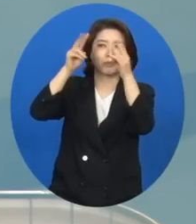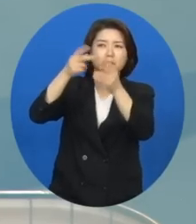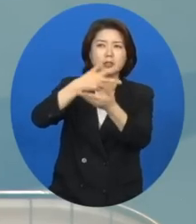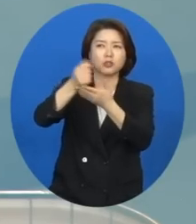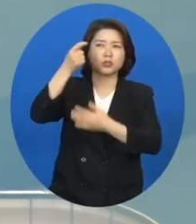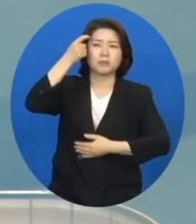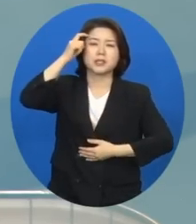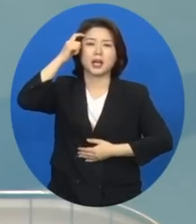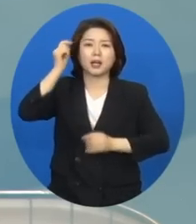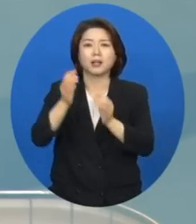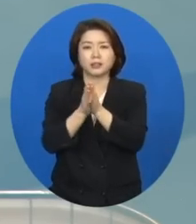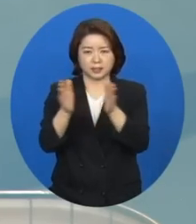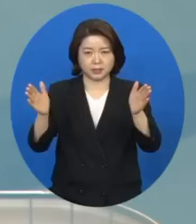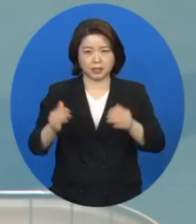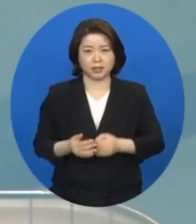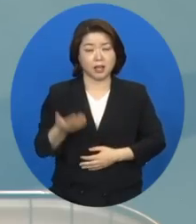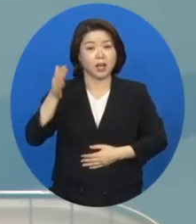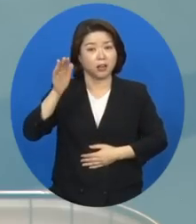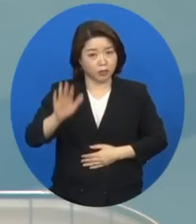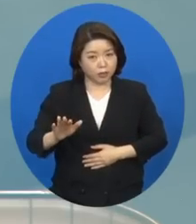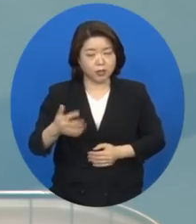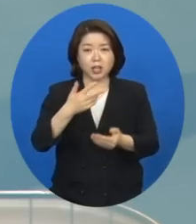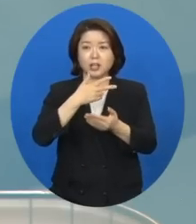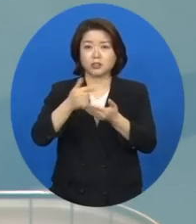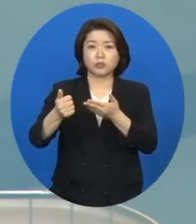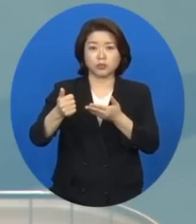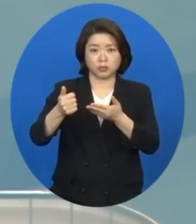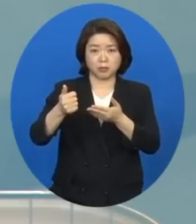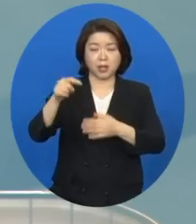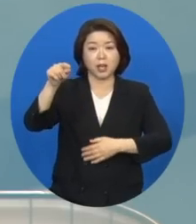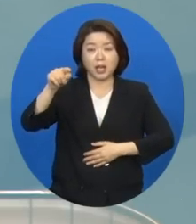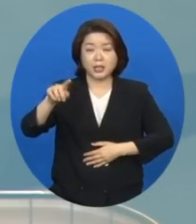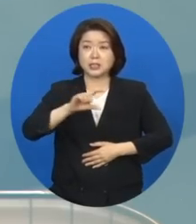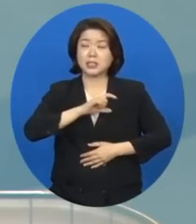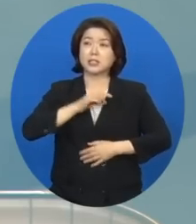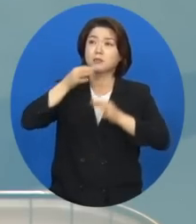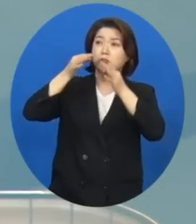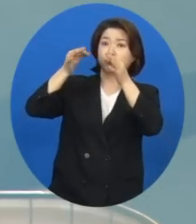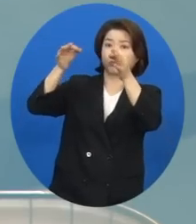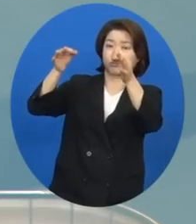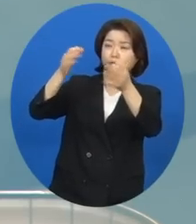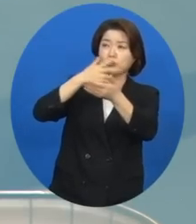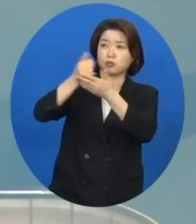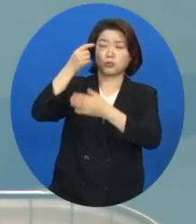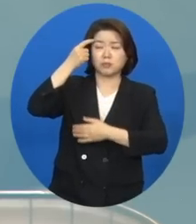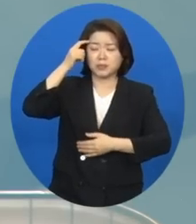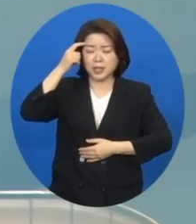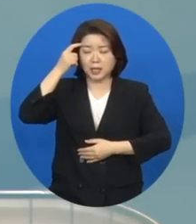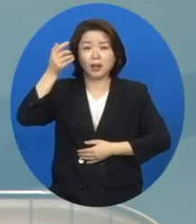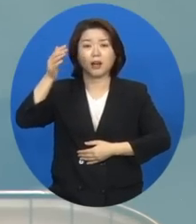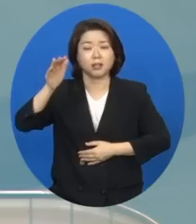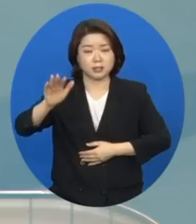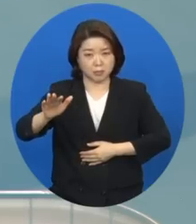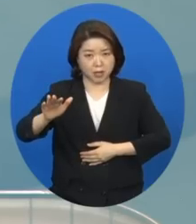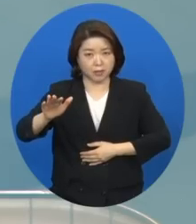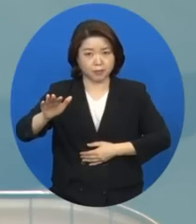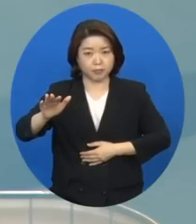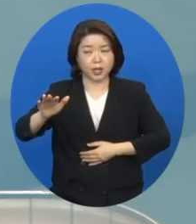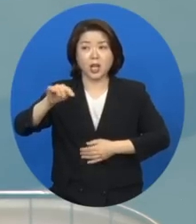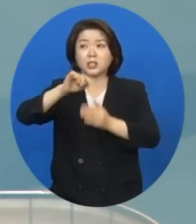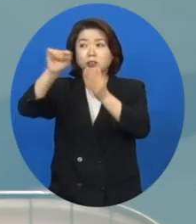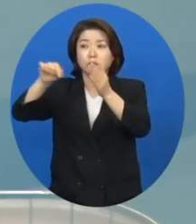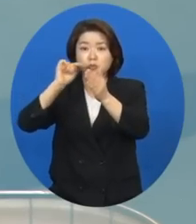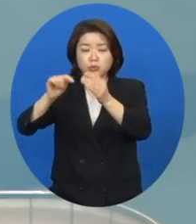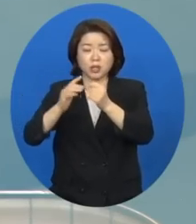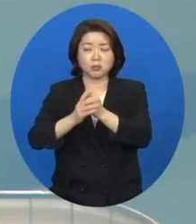생각하기 시작했습니다. 그런데 주님의 이름을 부르고 주님을 생각해도 그런 중에도